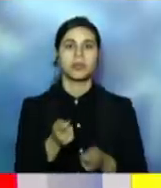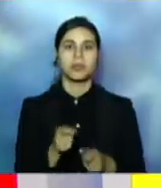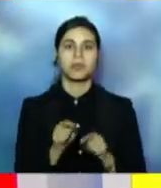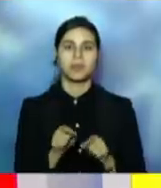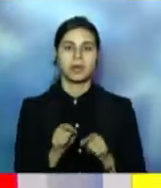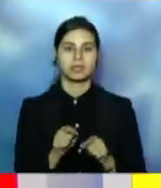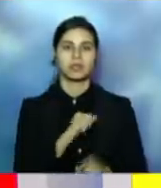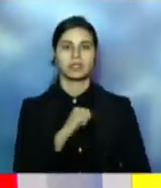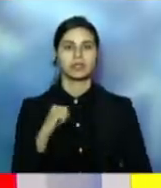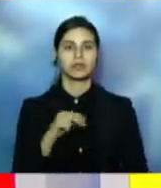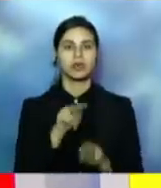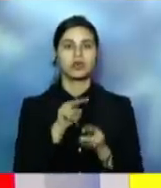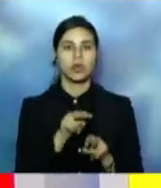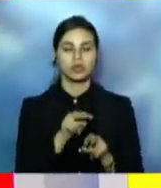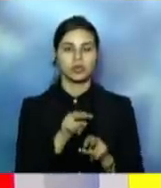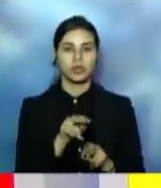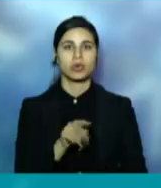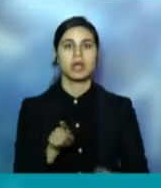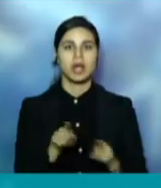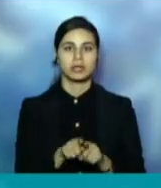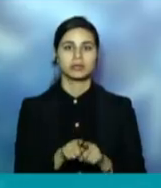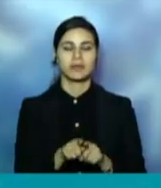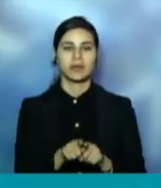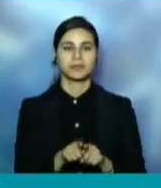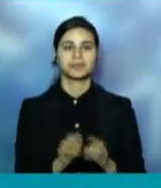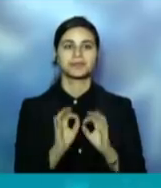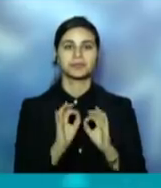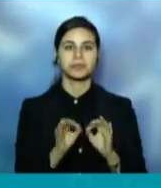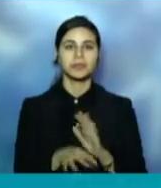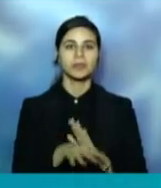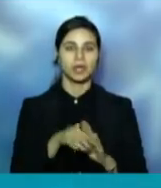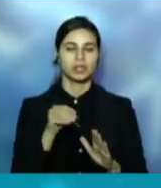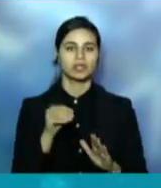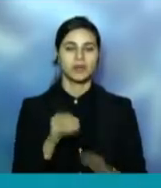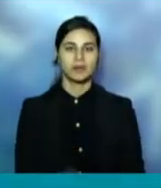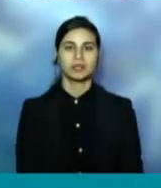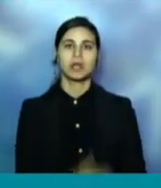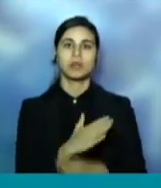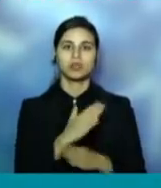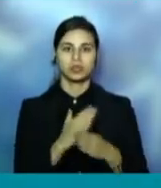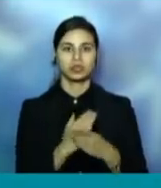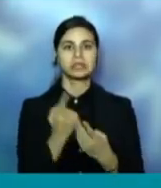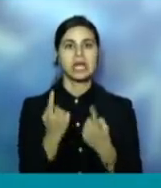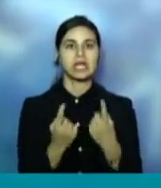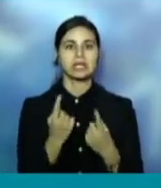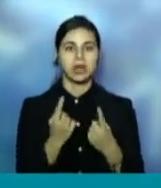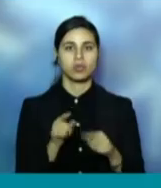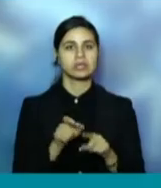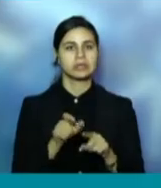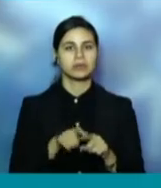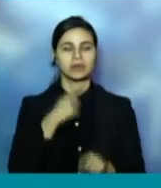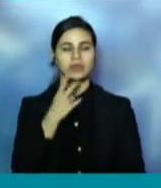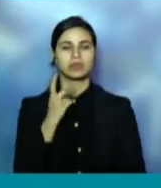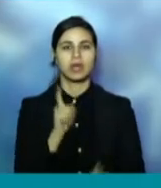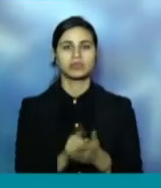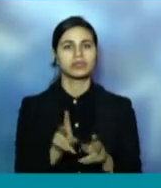ინსტრუმენტი, თვითკონტროლის ინსტრუმენტი, ასევე სწორი არჩევანი. პურის ერთეული, მოდით აქიდან დავიწყოთ,